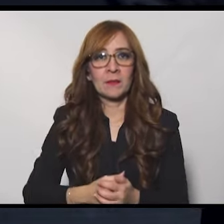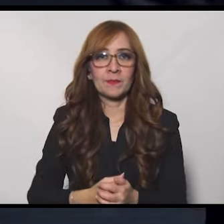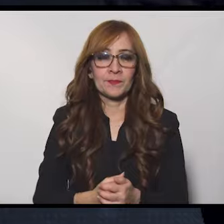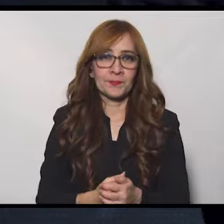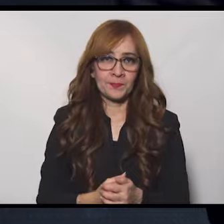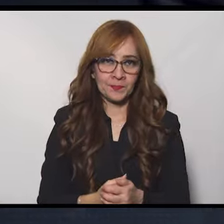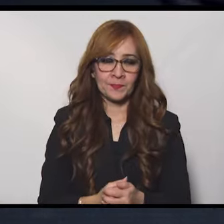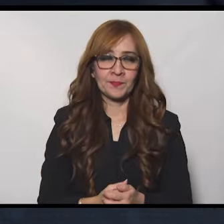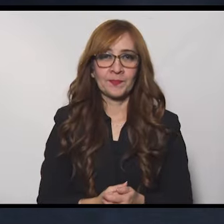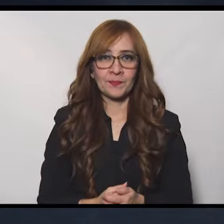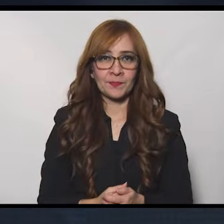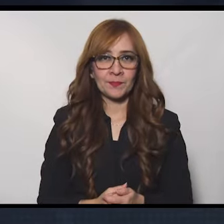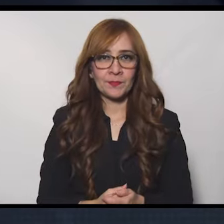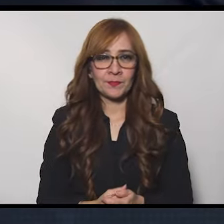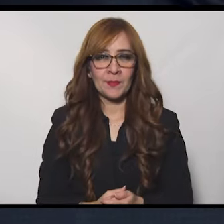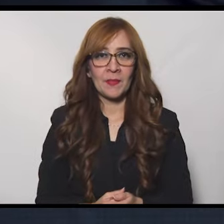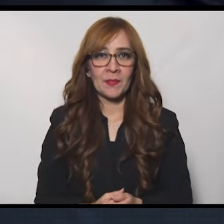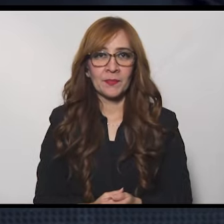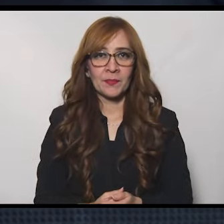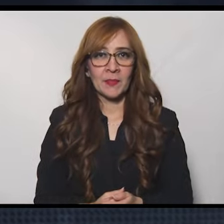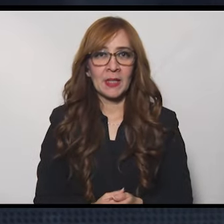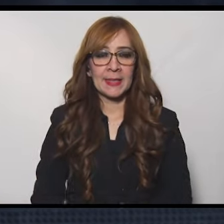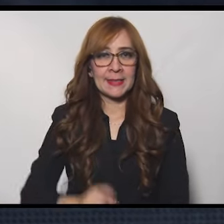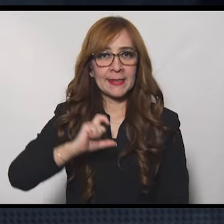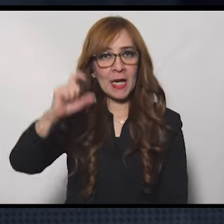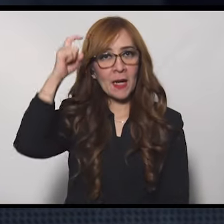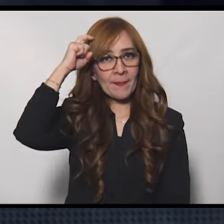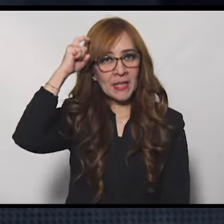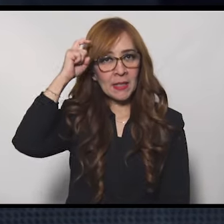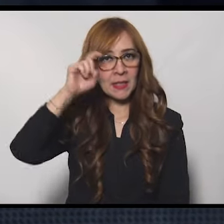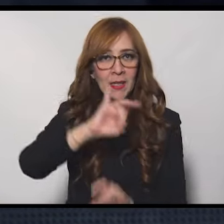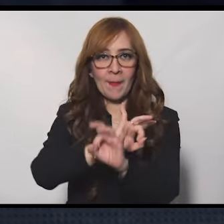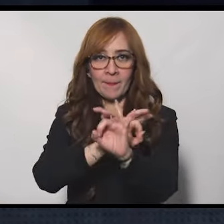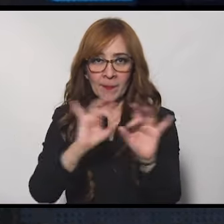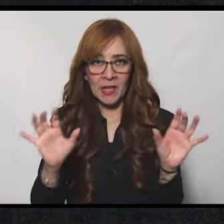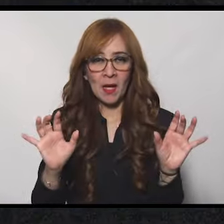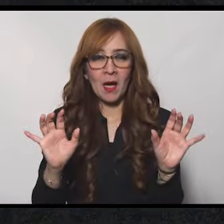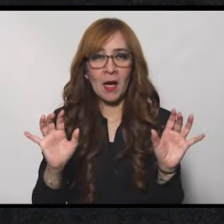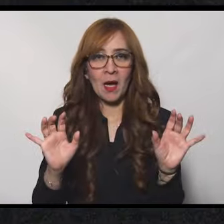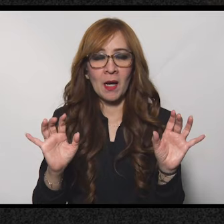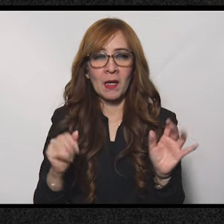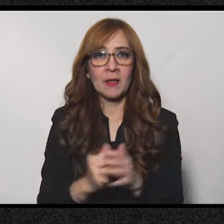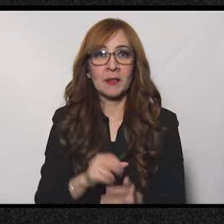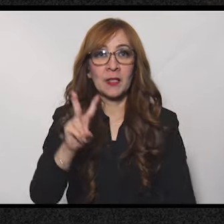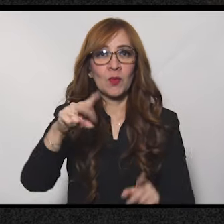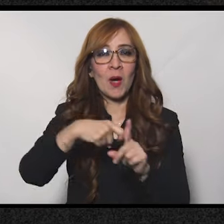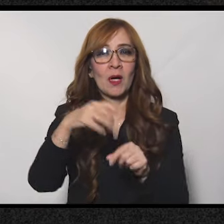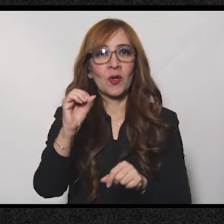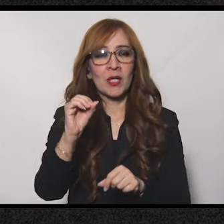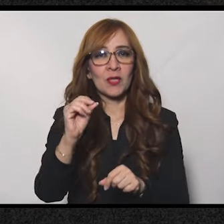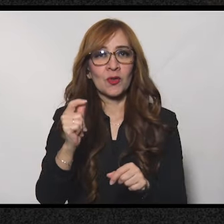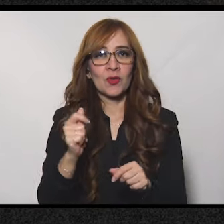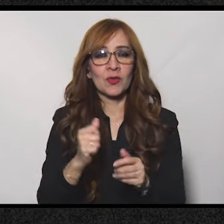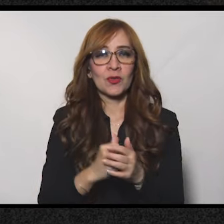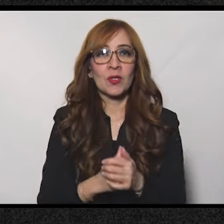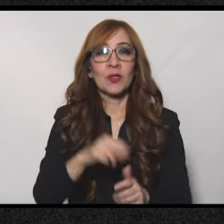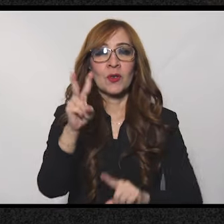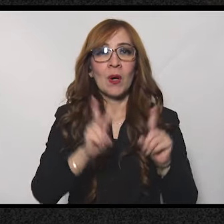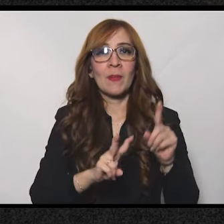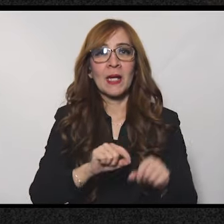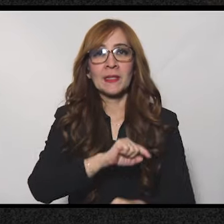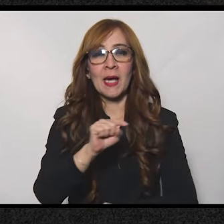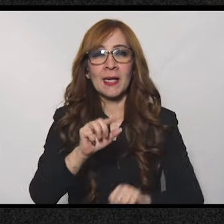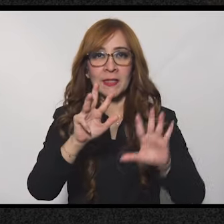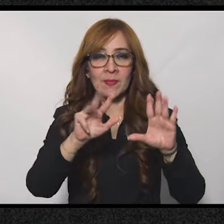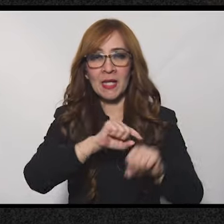dalam pemikirannya kita. Sebuah mindset yang berbeda. Di 2 Korintus 12 ayat 9 sampai dengan